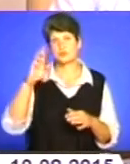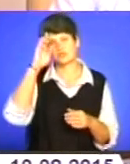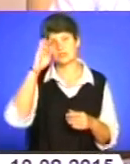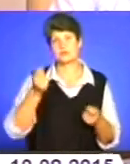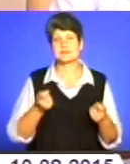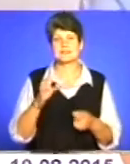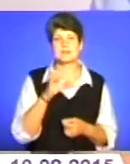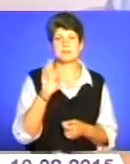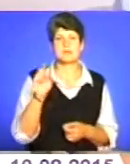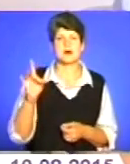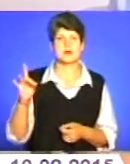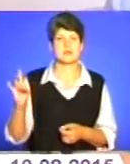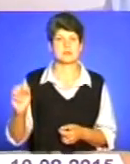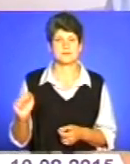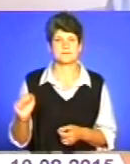Барни.